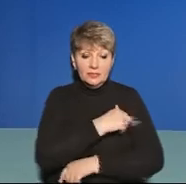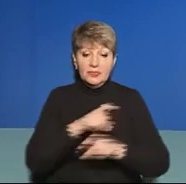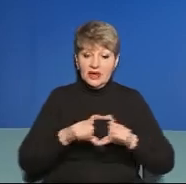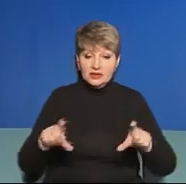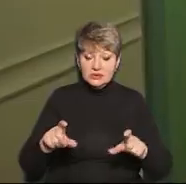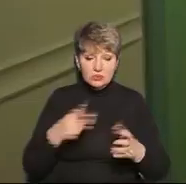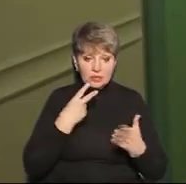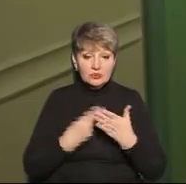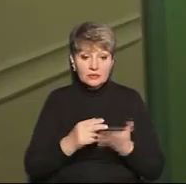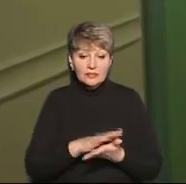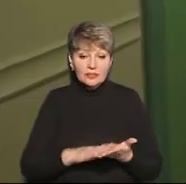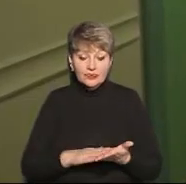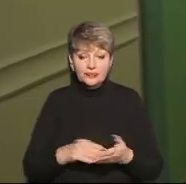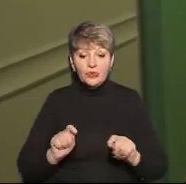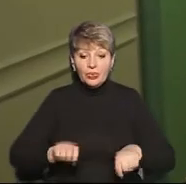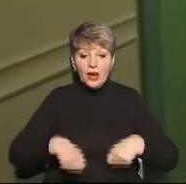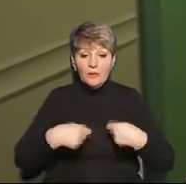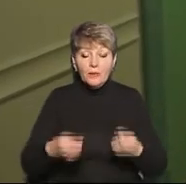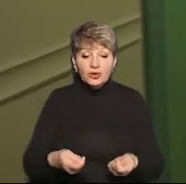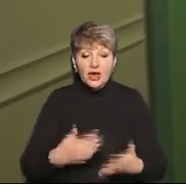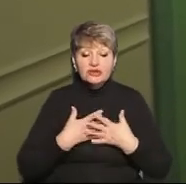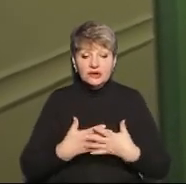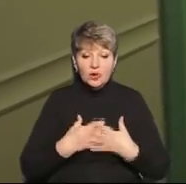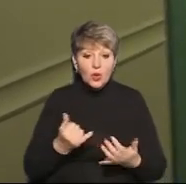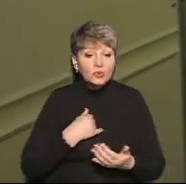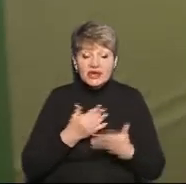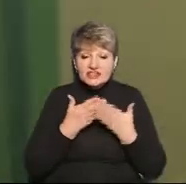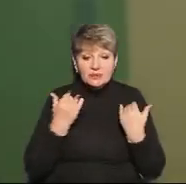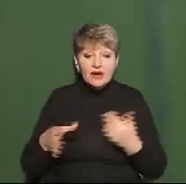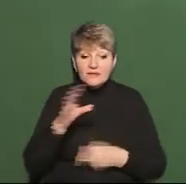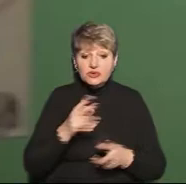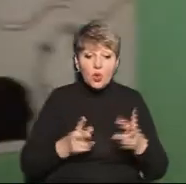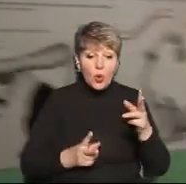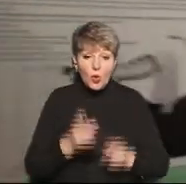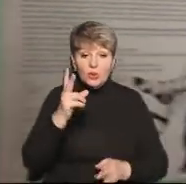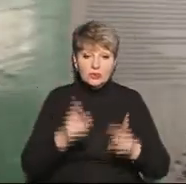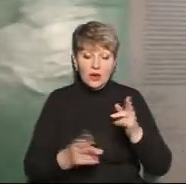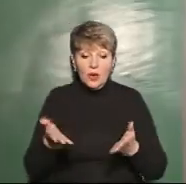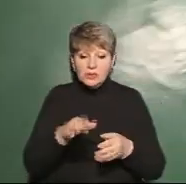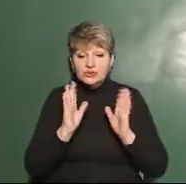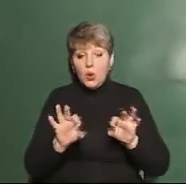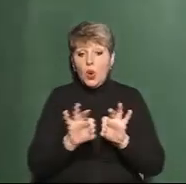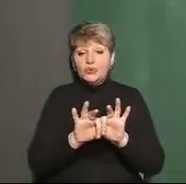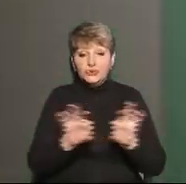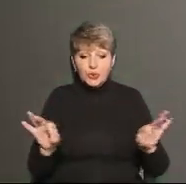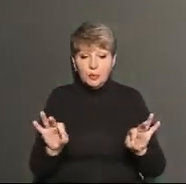Стернець. Подачі кисню у нас немає, всі точки зрізані, залишилася тільки трубка, яка